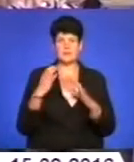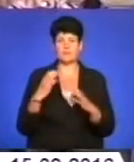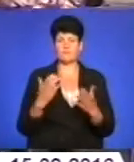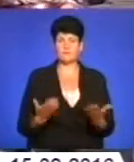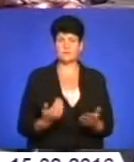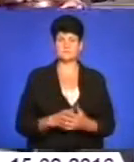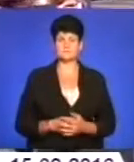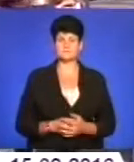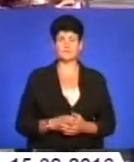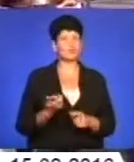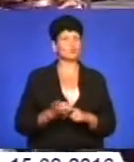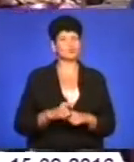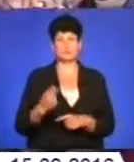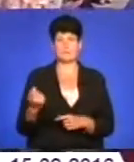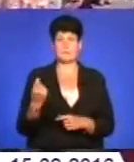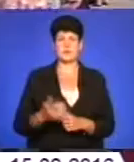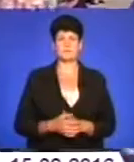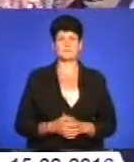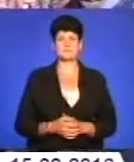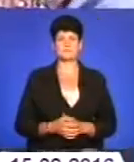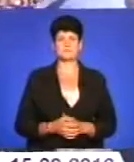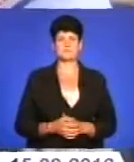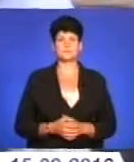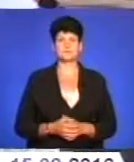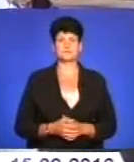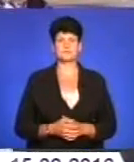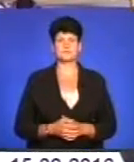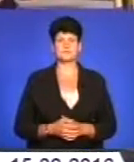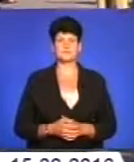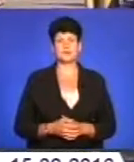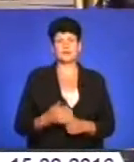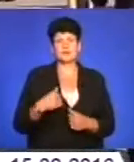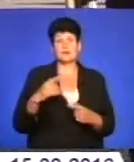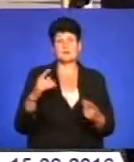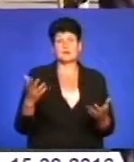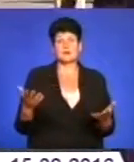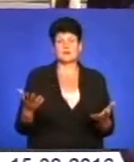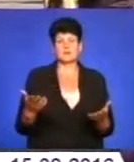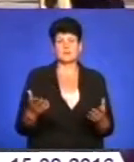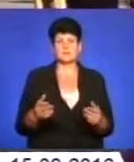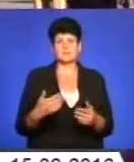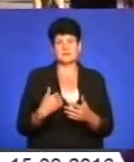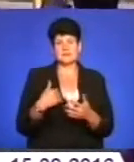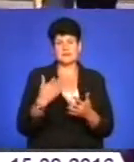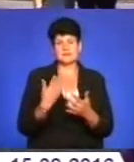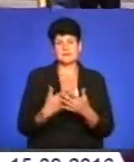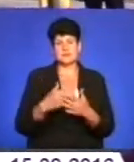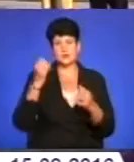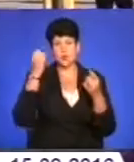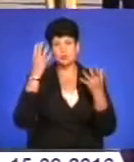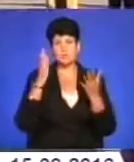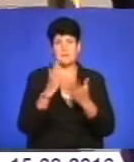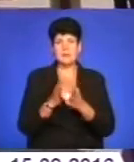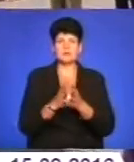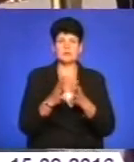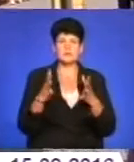має йти досить мало. Ну, так, я знаю. Їздиться культура серед людей має бути більше, щоб не пхалися,